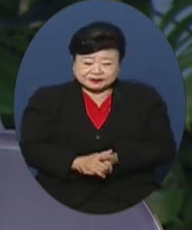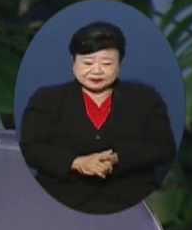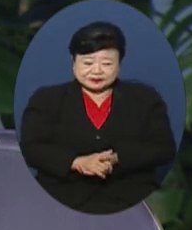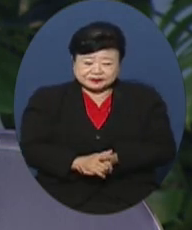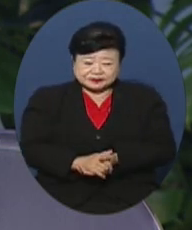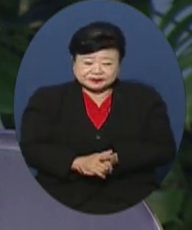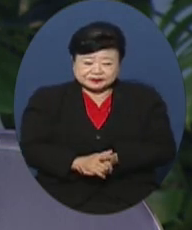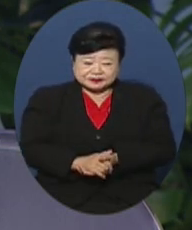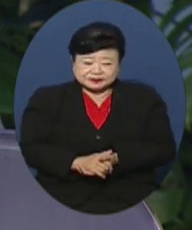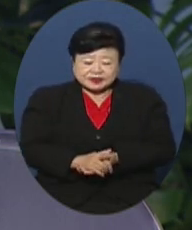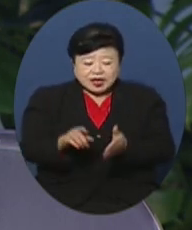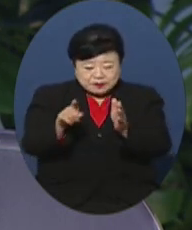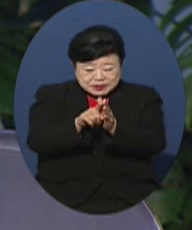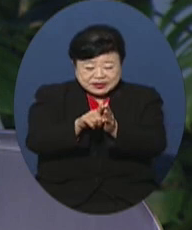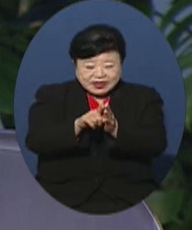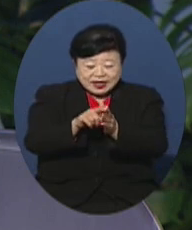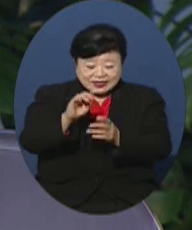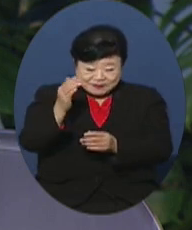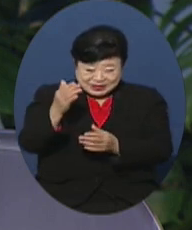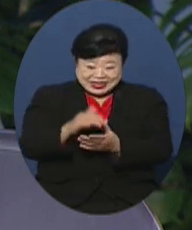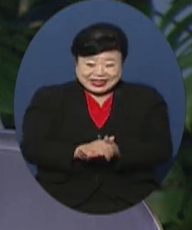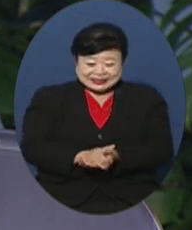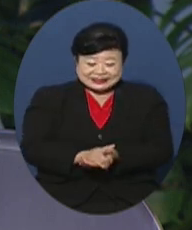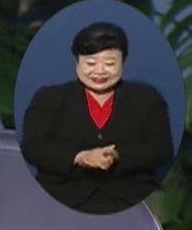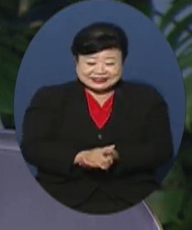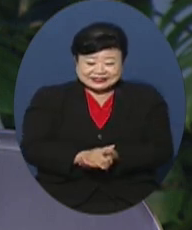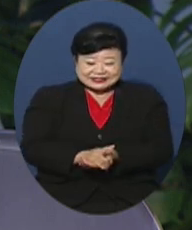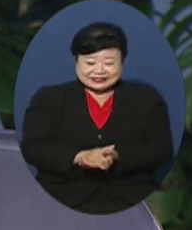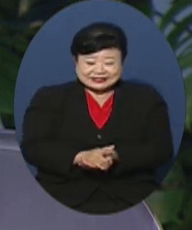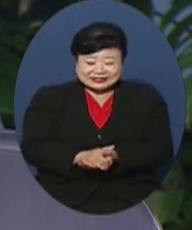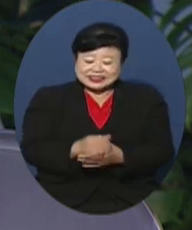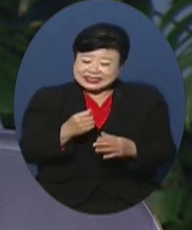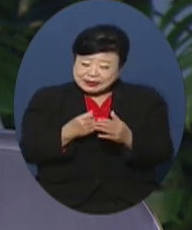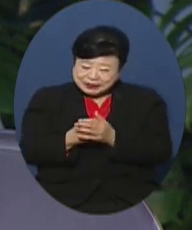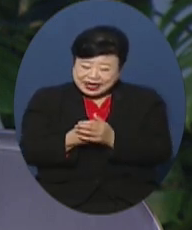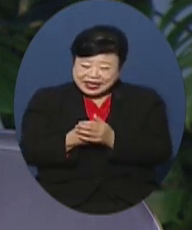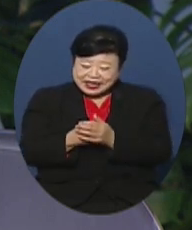것을 믿어야 합니다. 그러므로